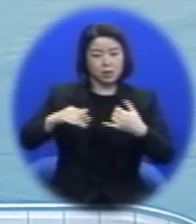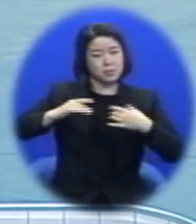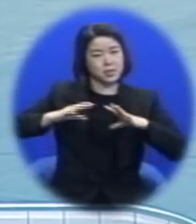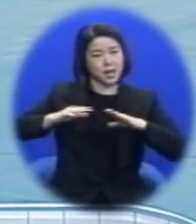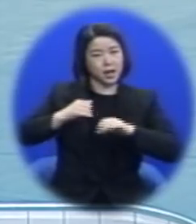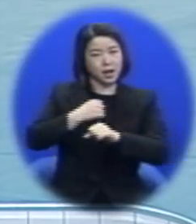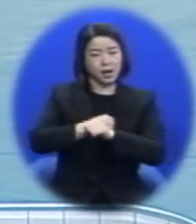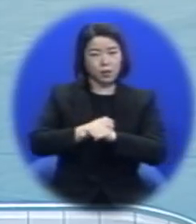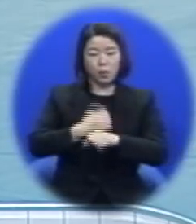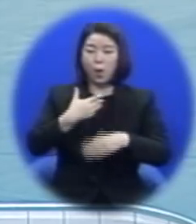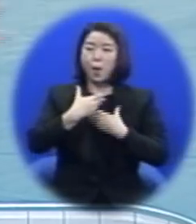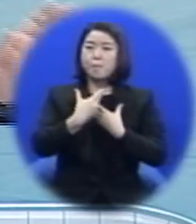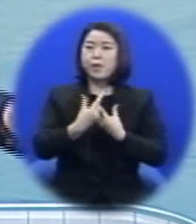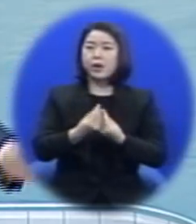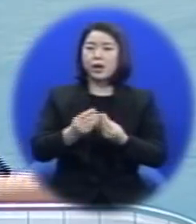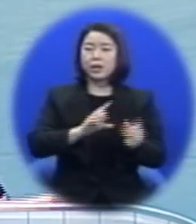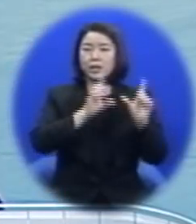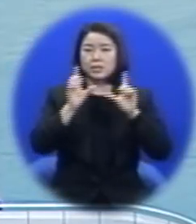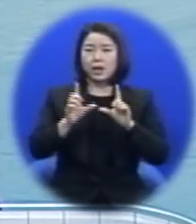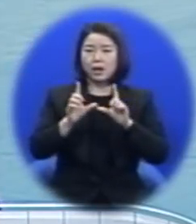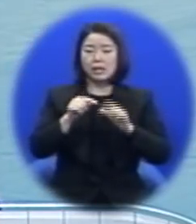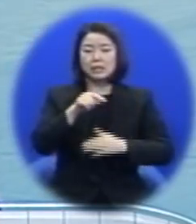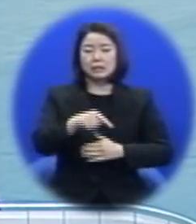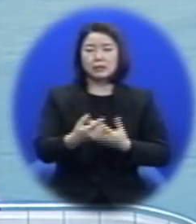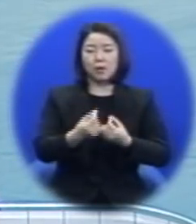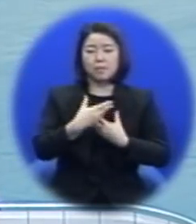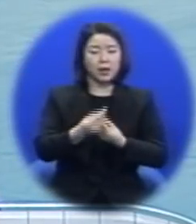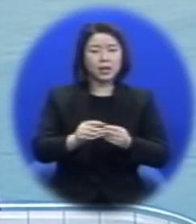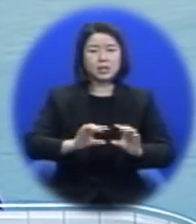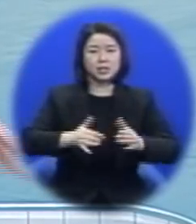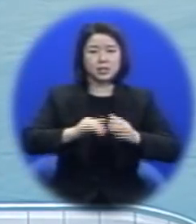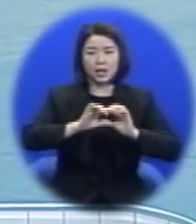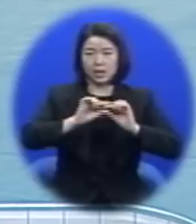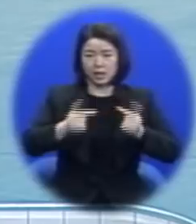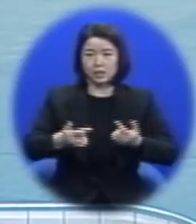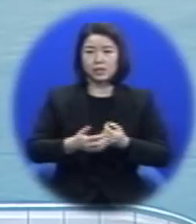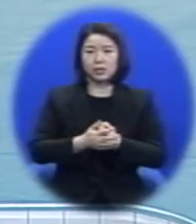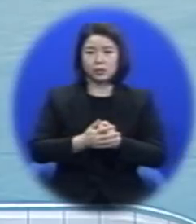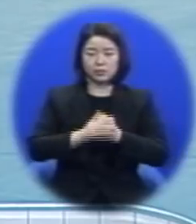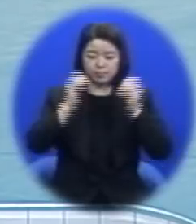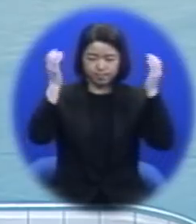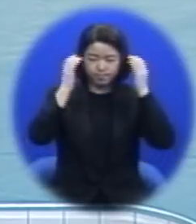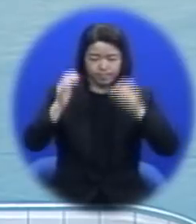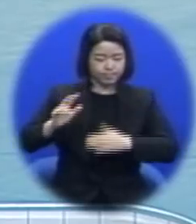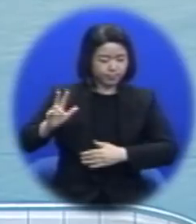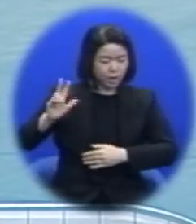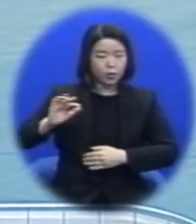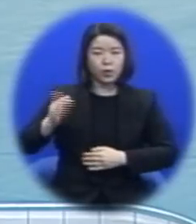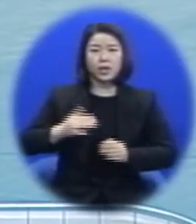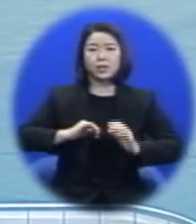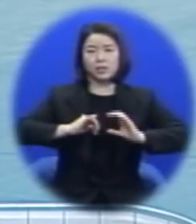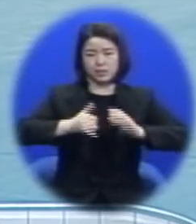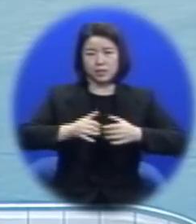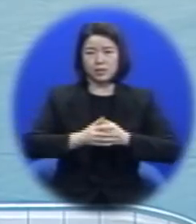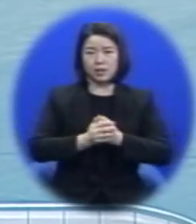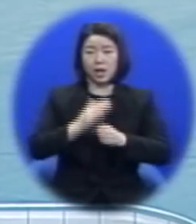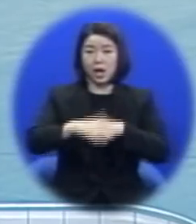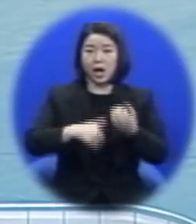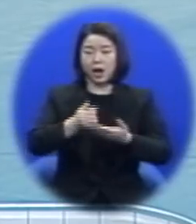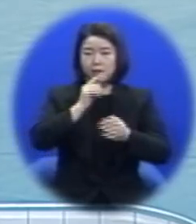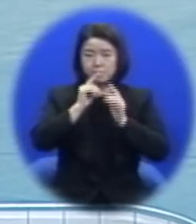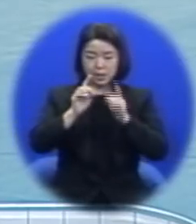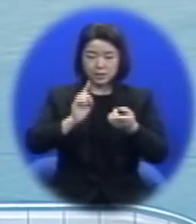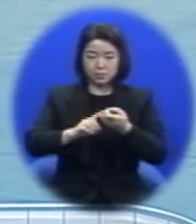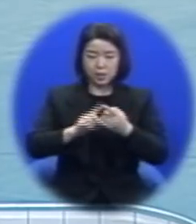그렇게 편안하게 살 그런 세상이 아닙니다. 고난을 각오해야 되는 세상. 하나님의 말씀대로